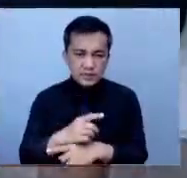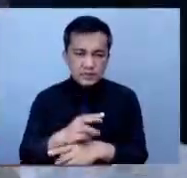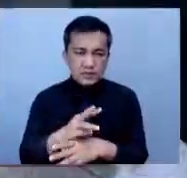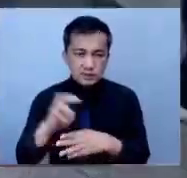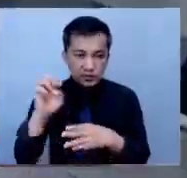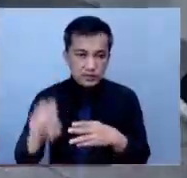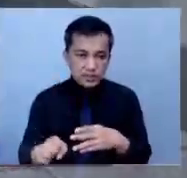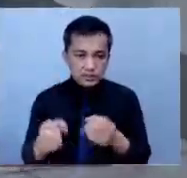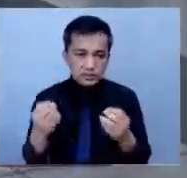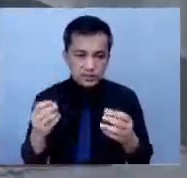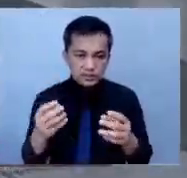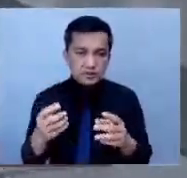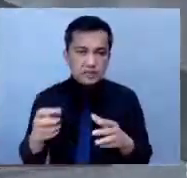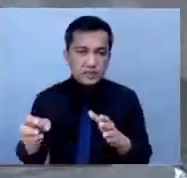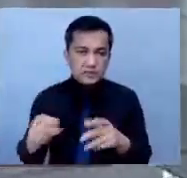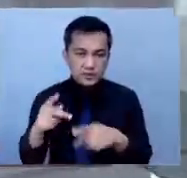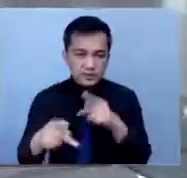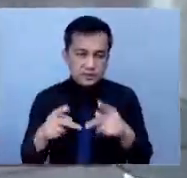ang apektado.